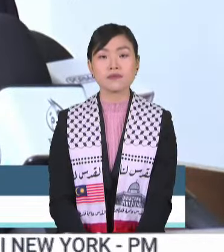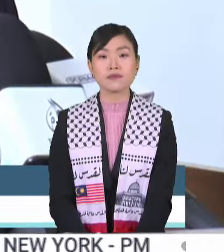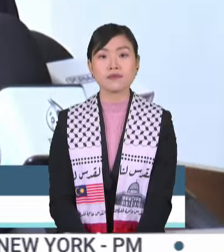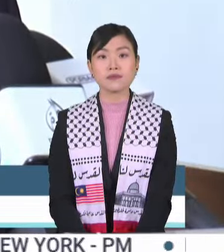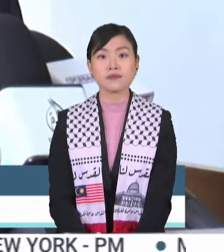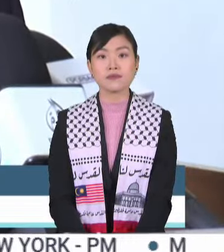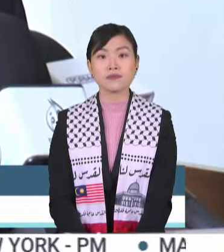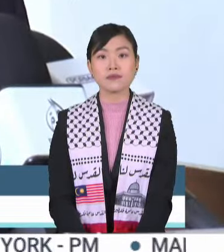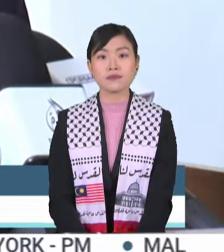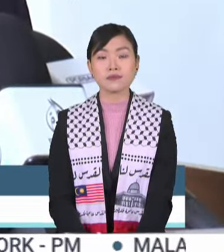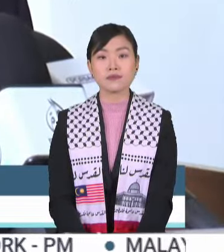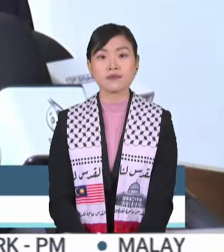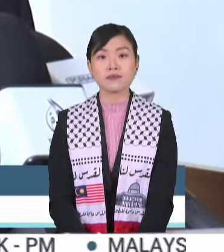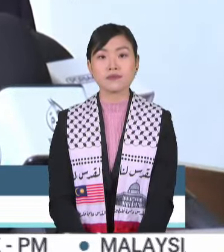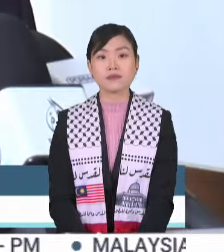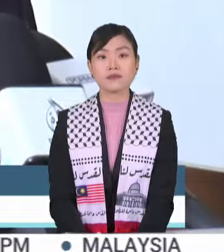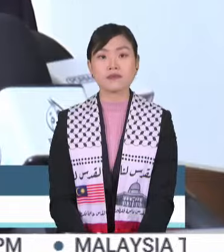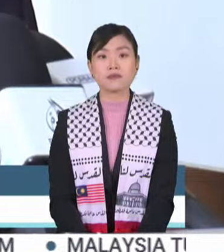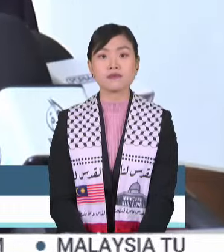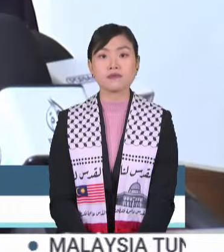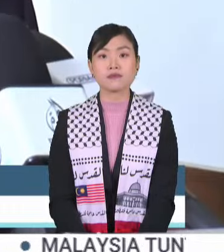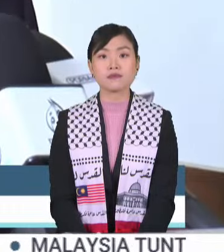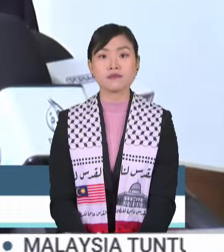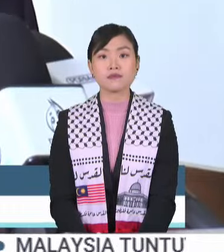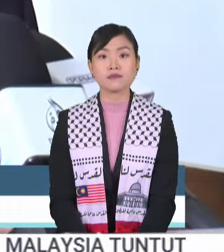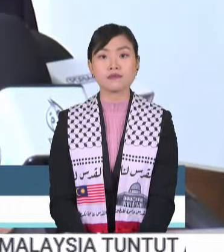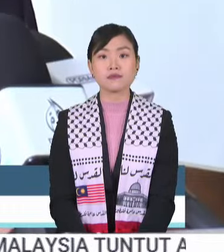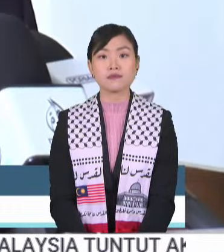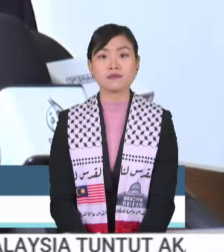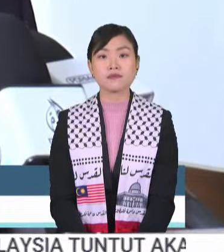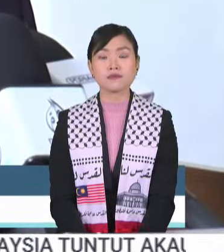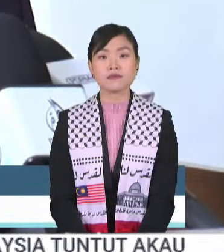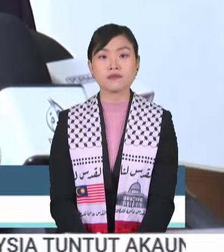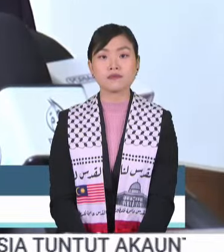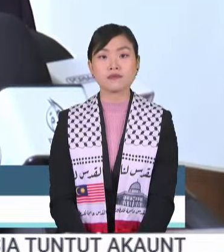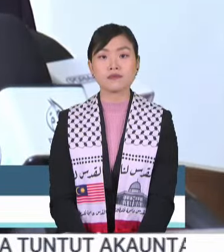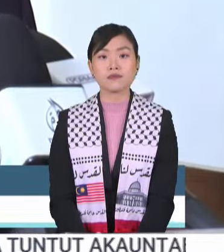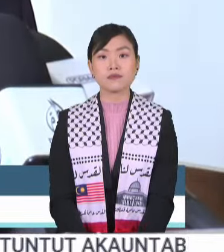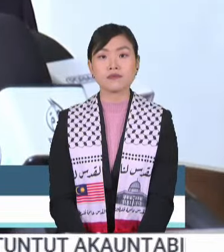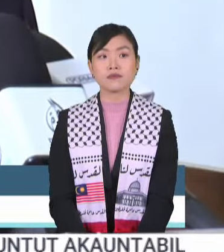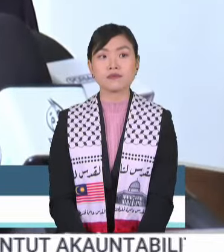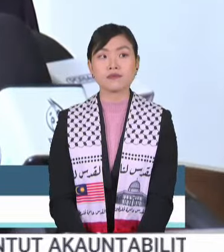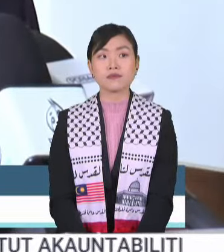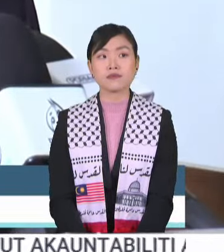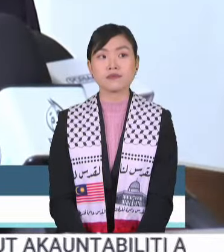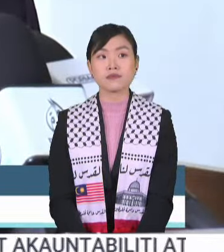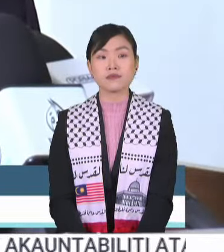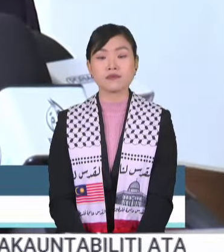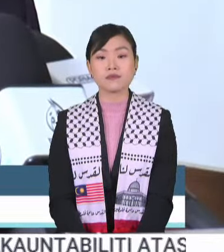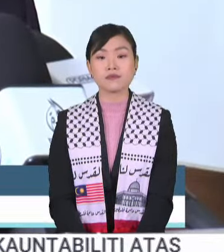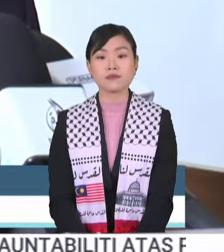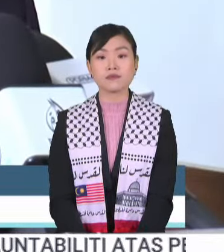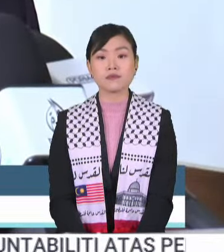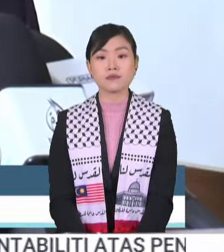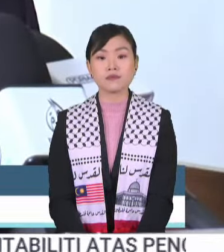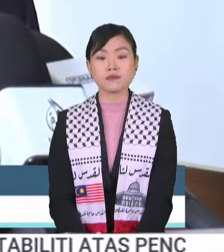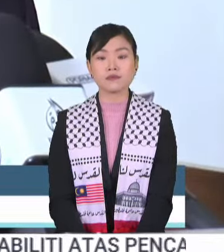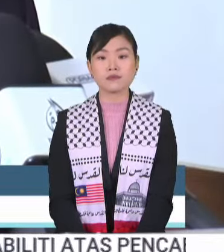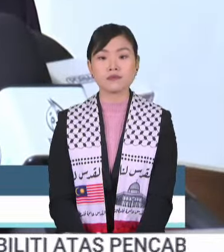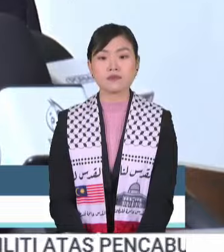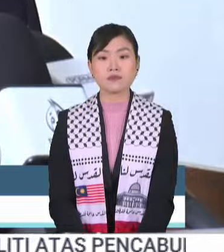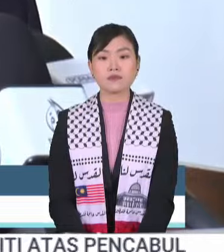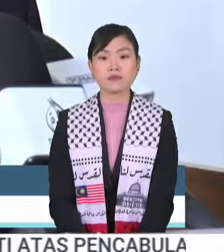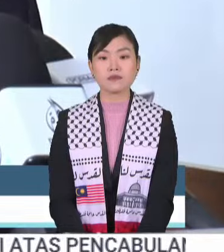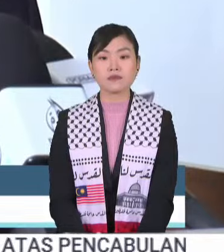akan ti dengan apa siasatan yang kita lakukan dan kita akan teruskan siasatan atas usaha